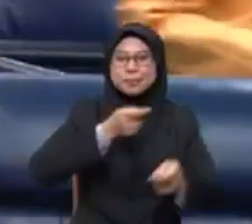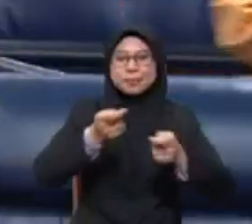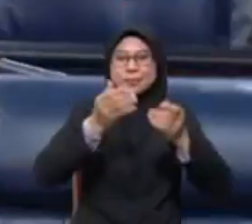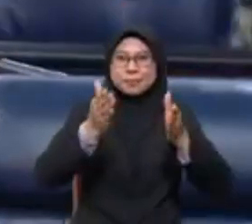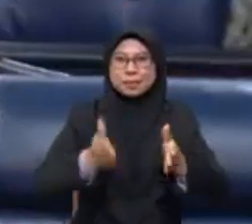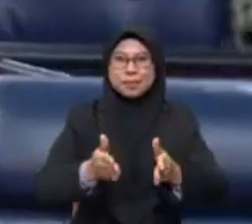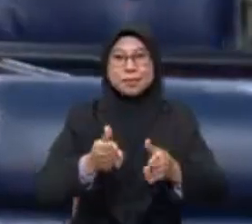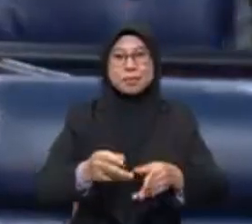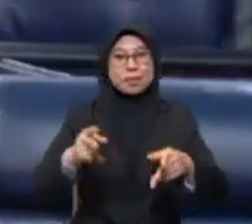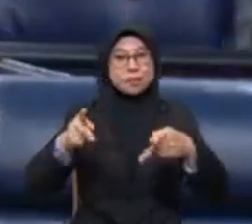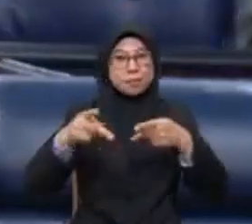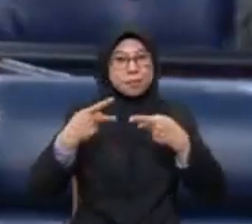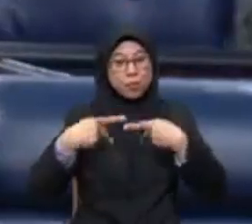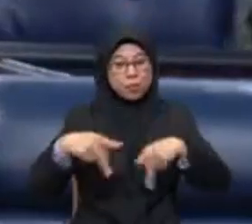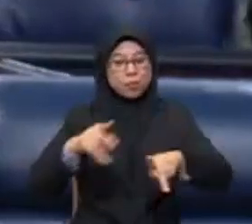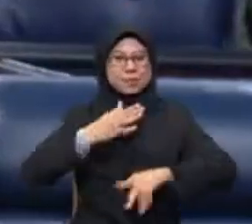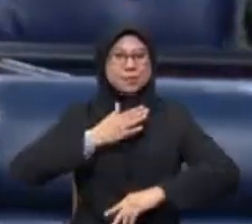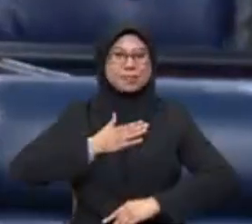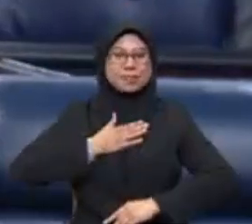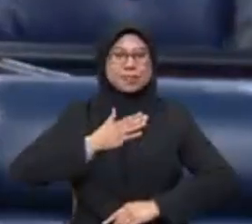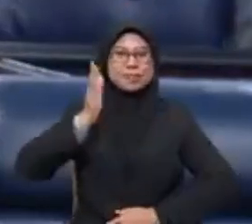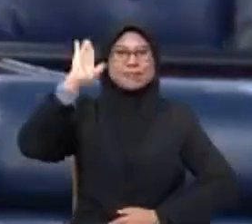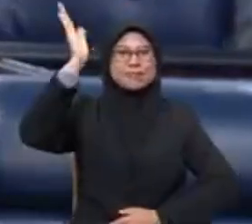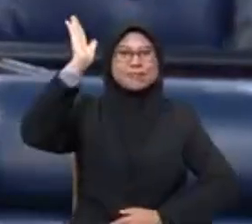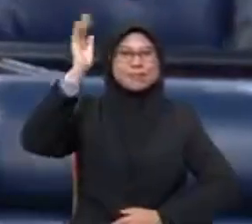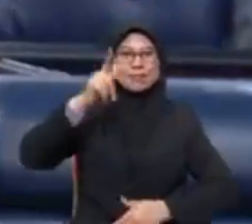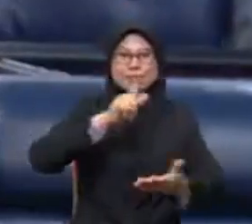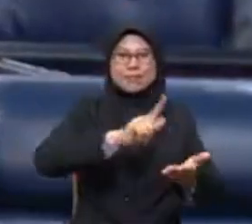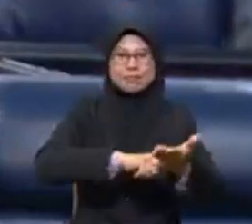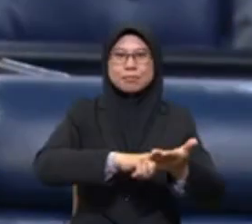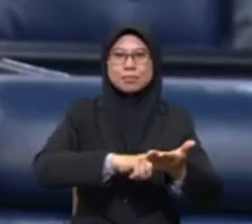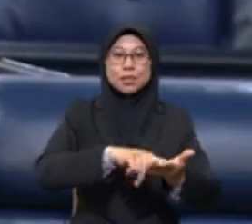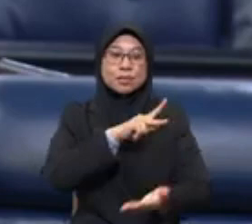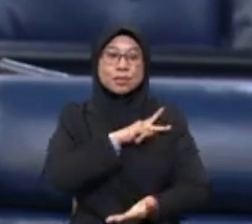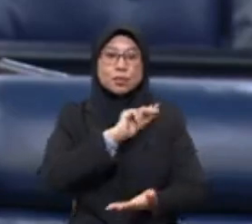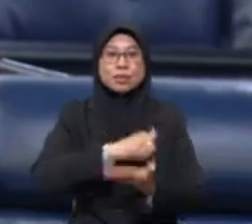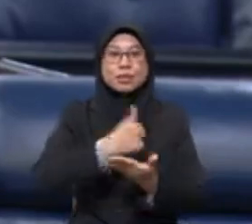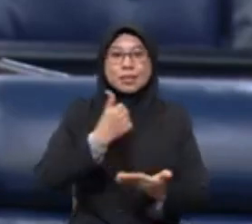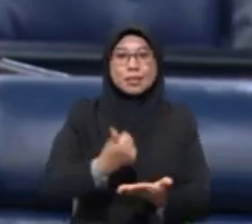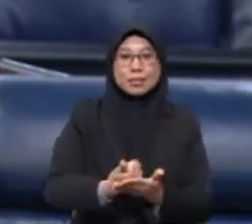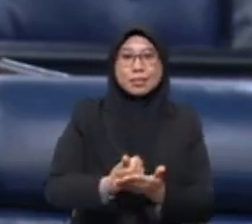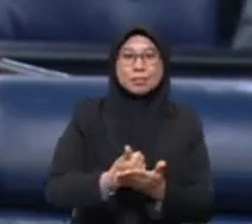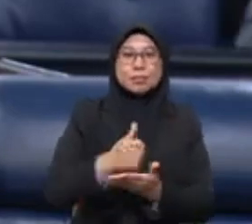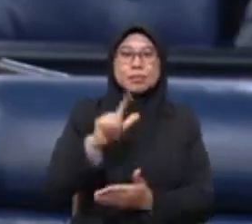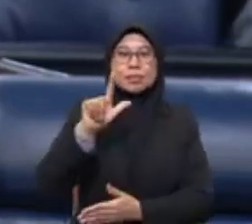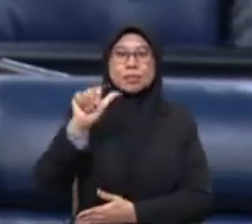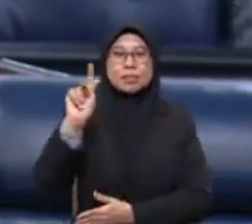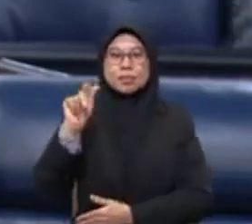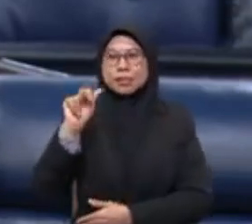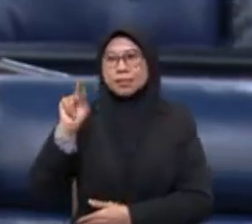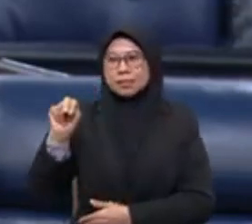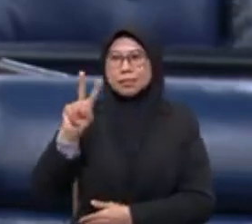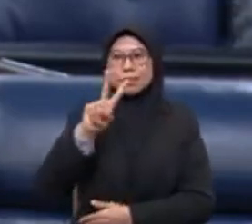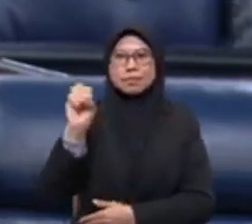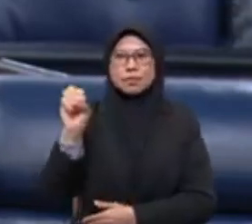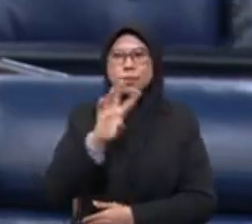kerana memberi peluang kepada saya untuk membahaskan laporan Ketua Audit Negara Lakan